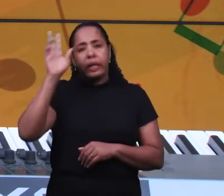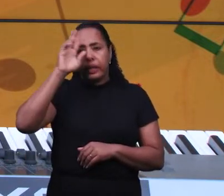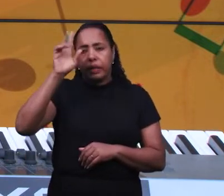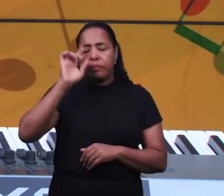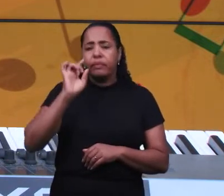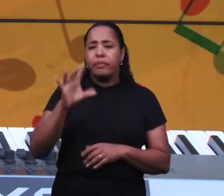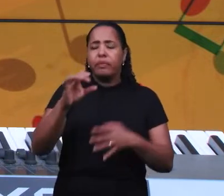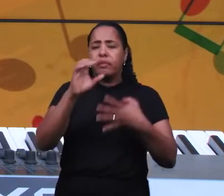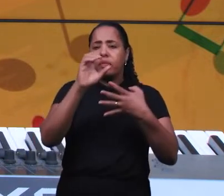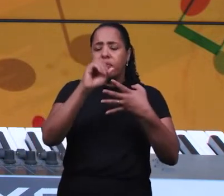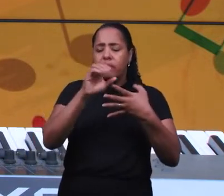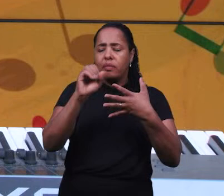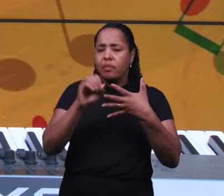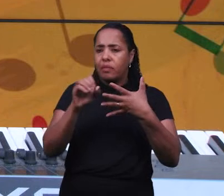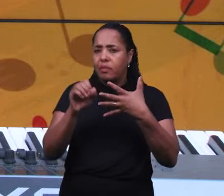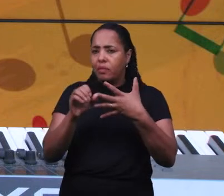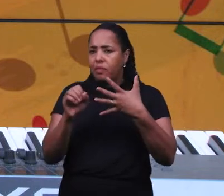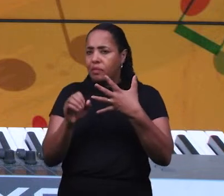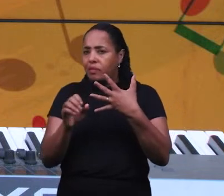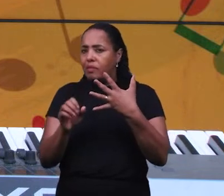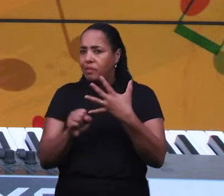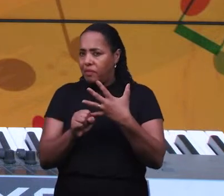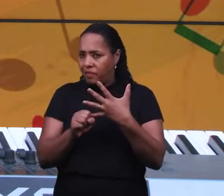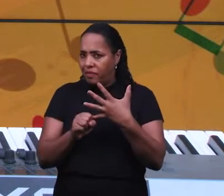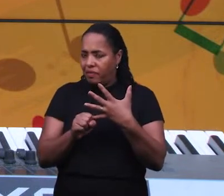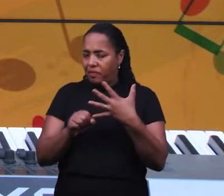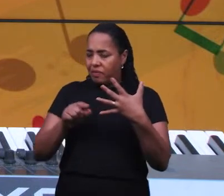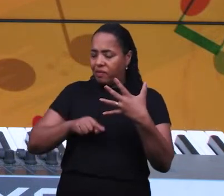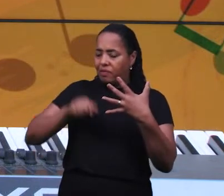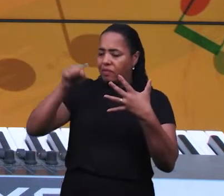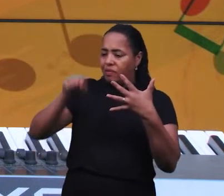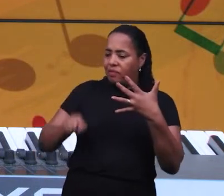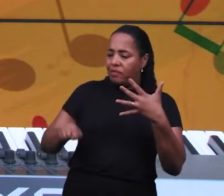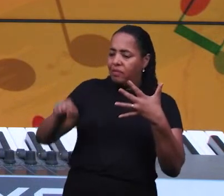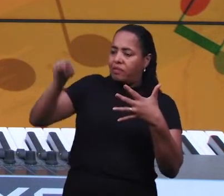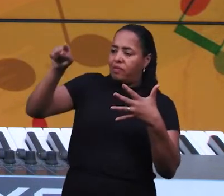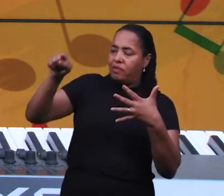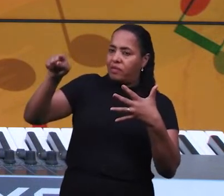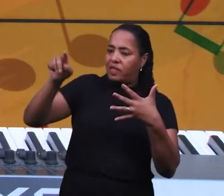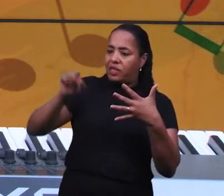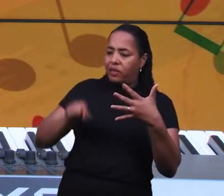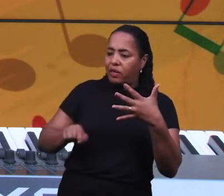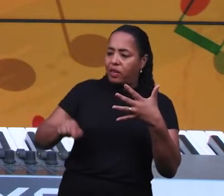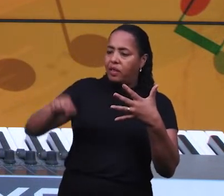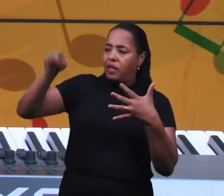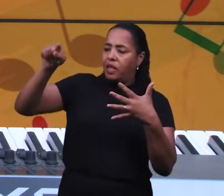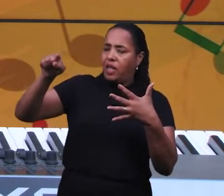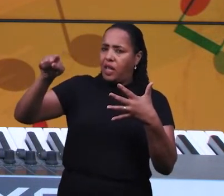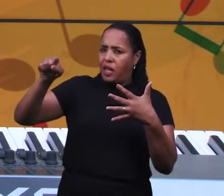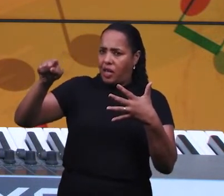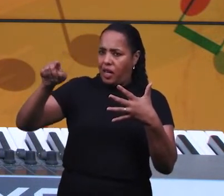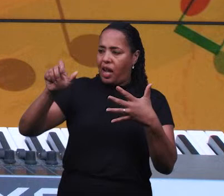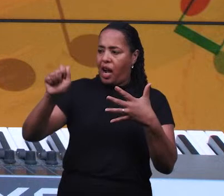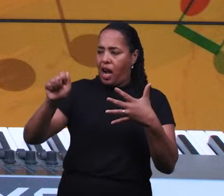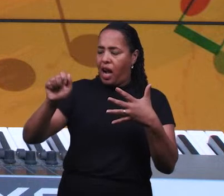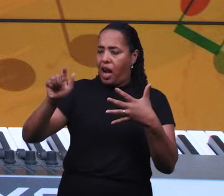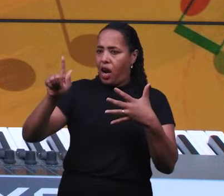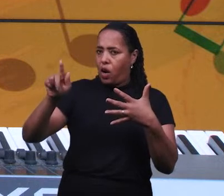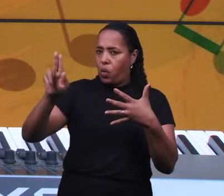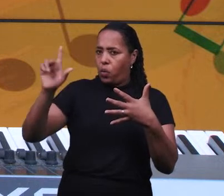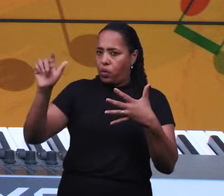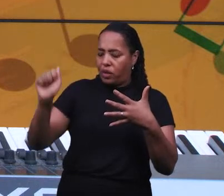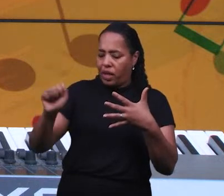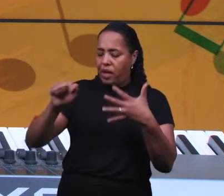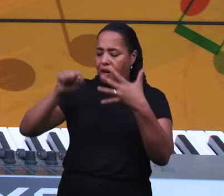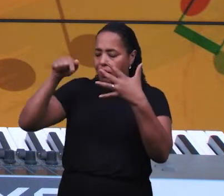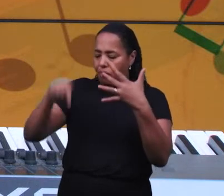croche veut un temps. Donc, en rappelant que chaque note ici se trouve dans sa position. C'est plus